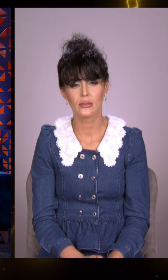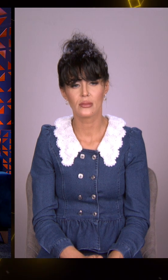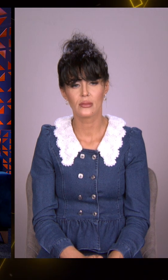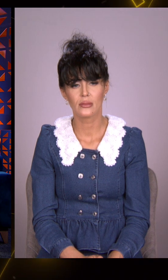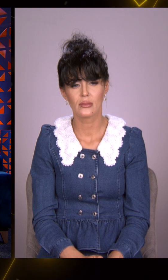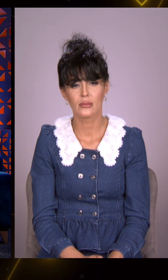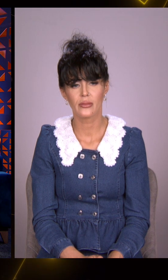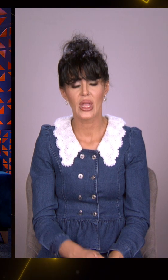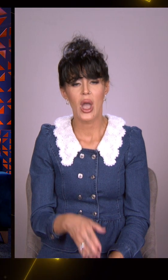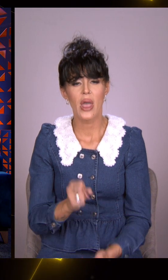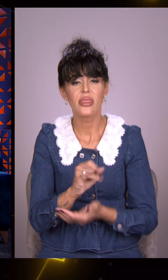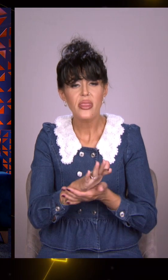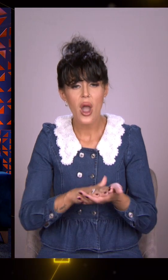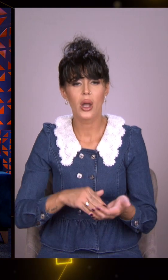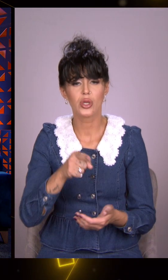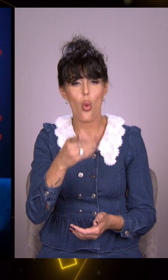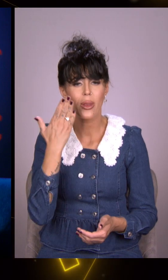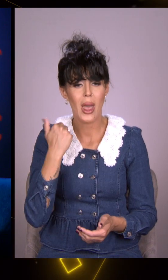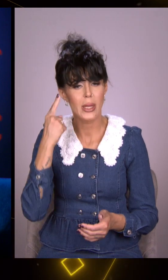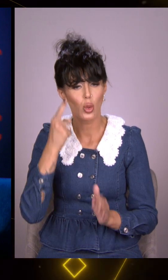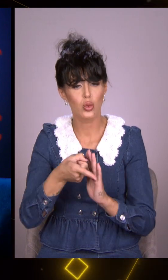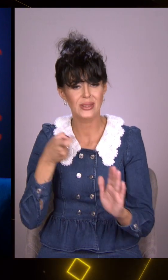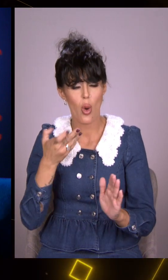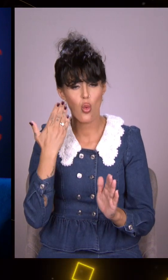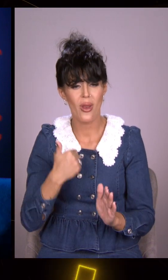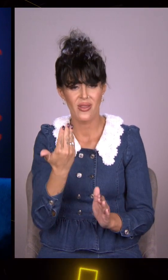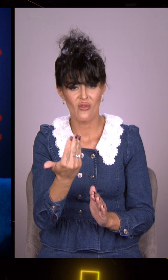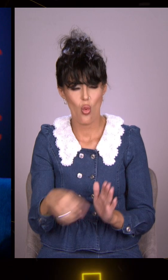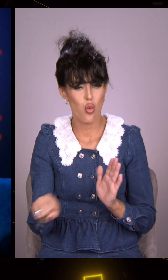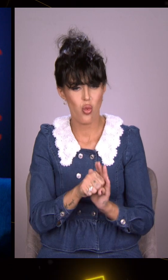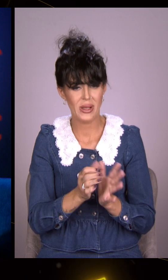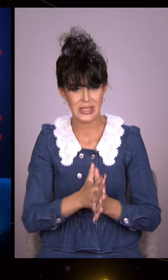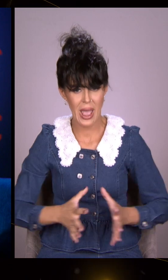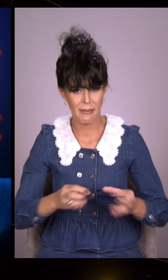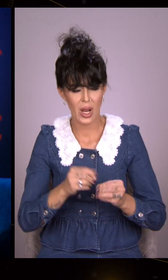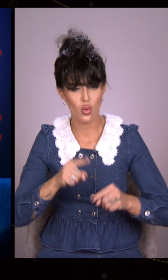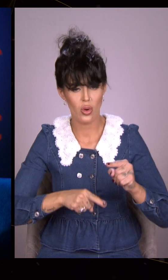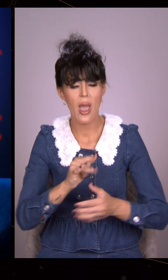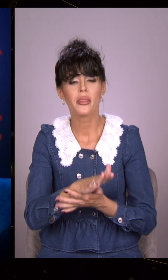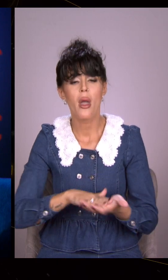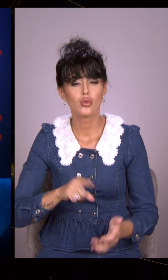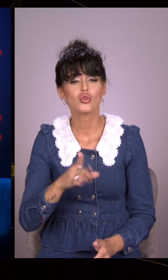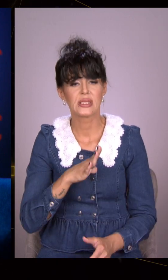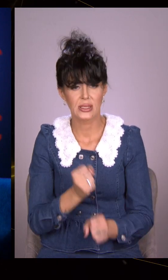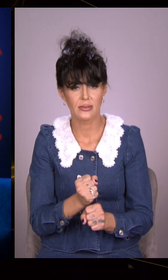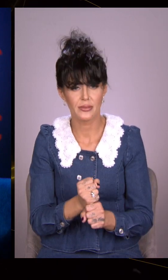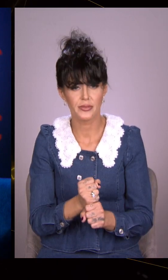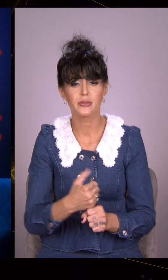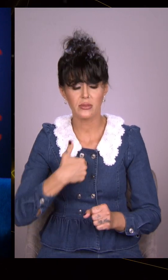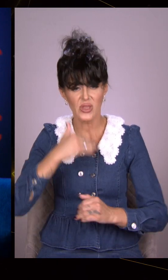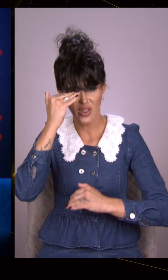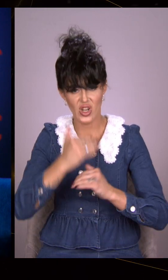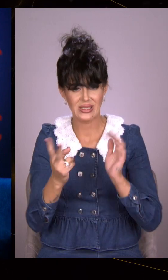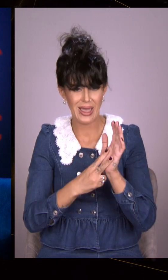Аню, а що ви робили після того, як дізналися про смерть рідних? Я саме якраз 7-го ввечері теж виїхала з